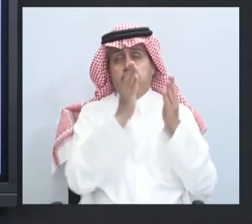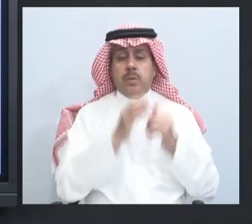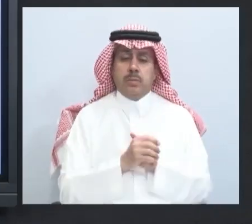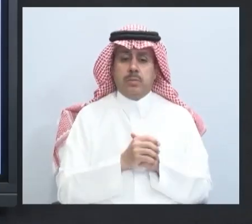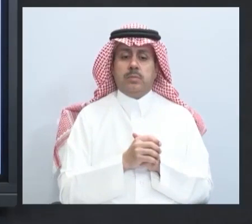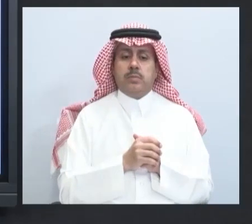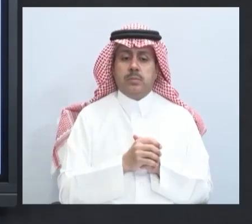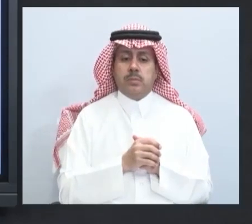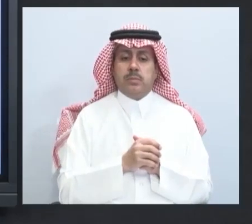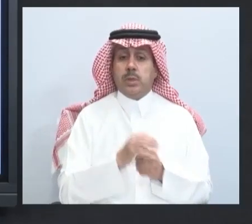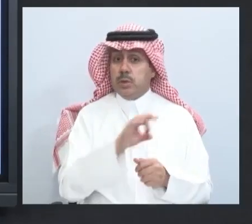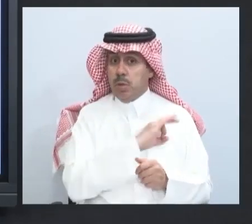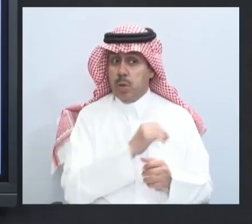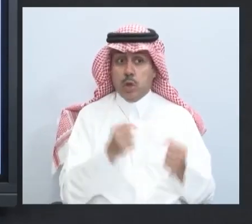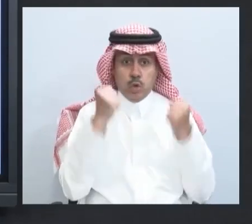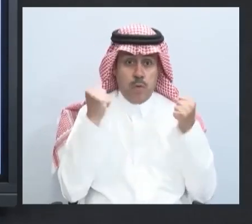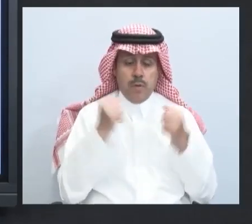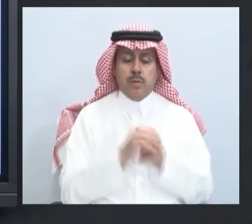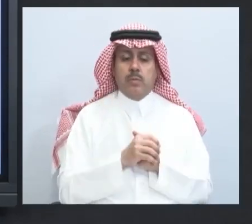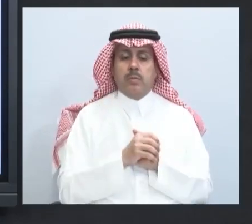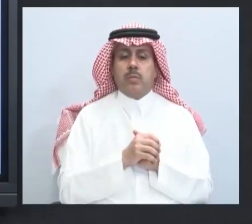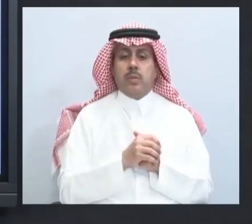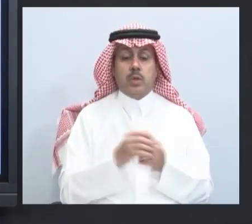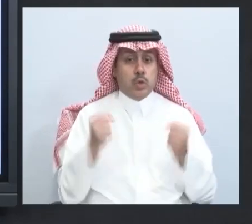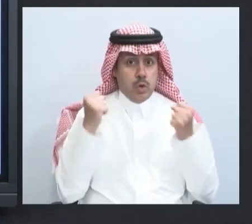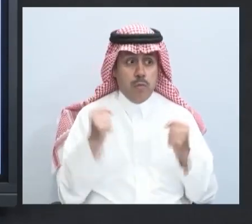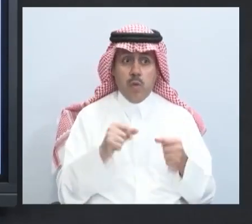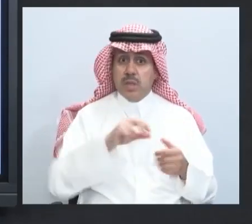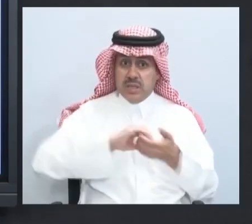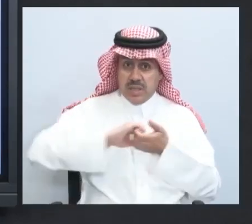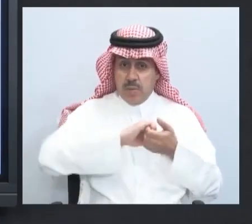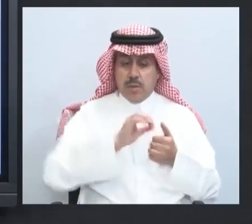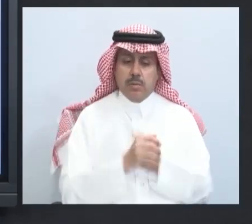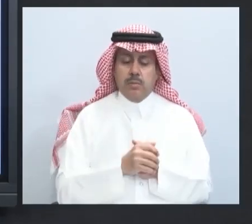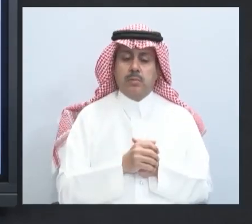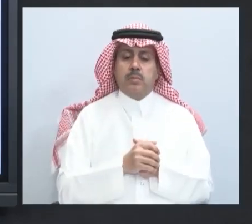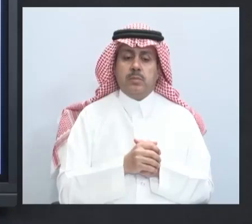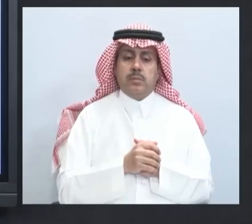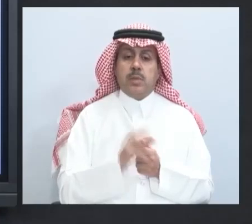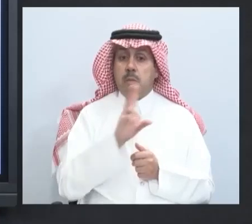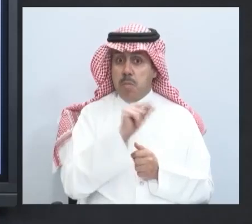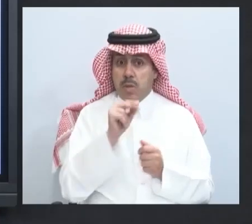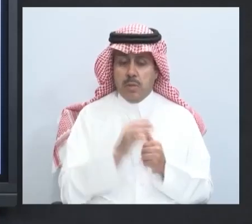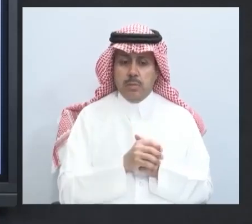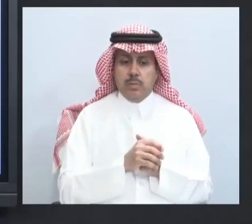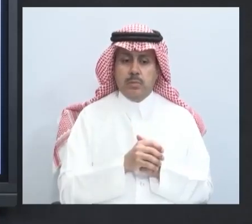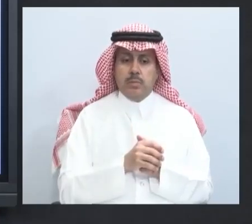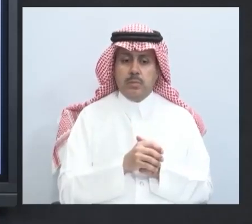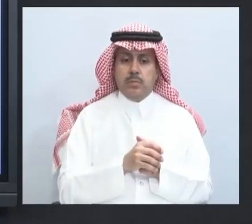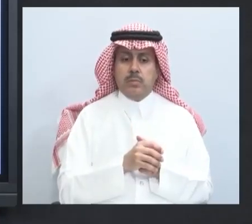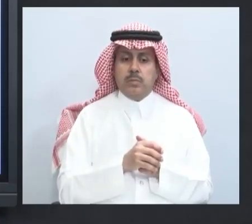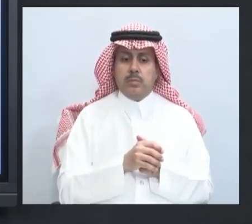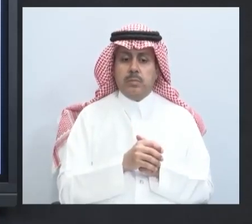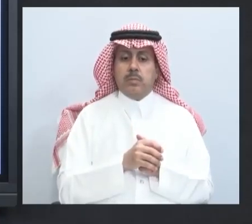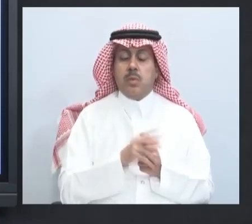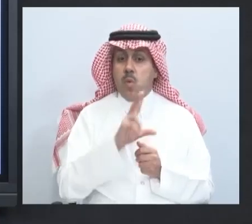الطالبه تتمنى التوفيق والتفوق لزميلتها وان تكون كذلك مثلها لا